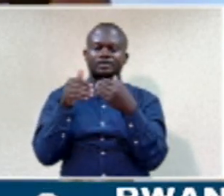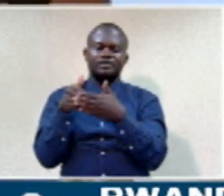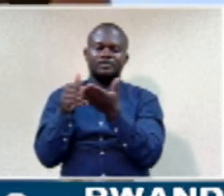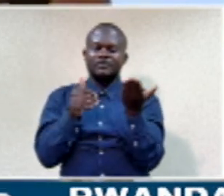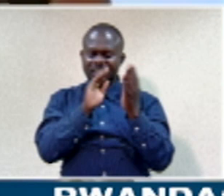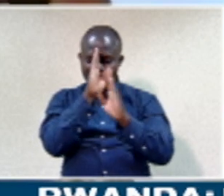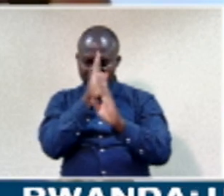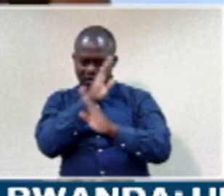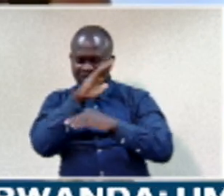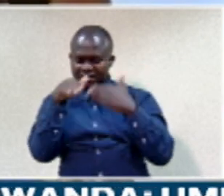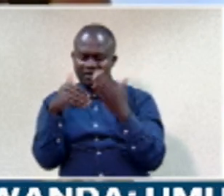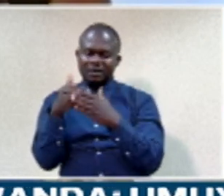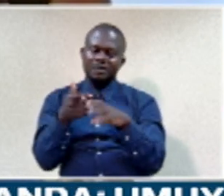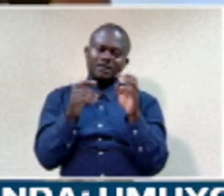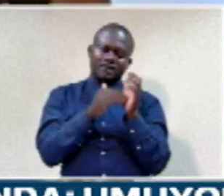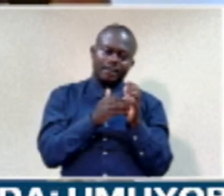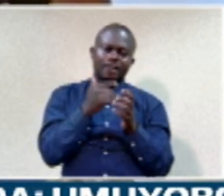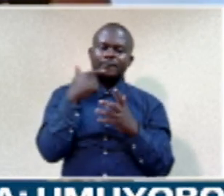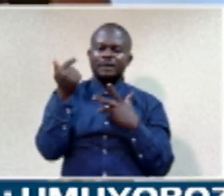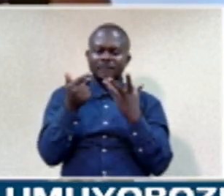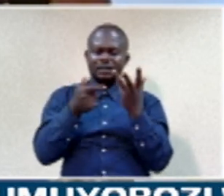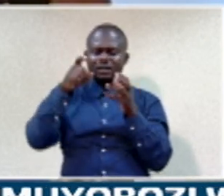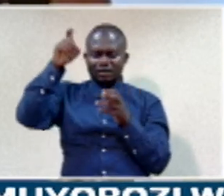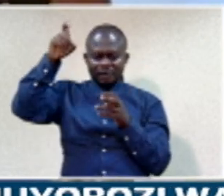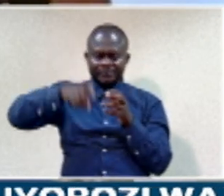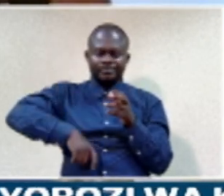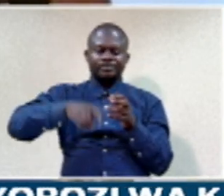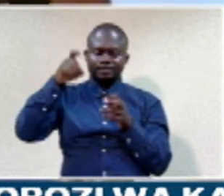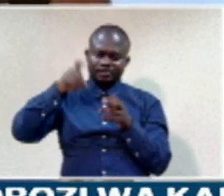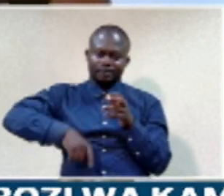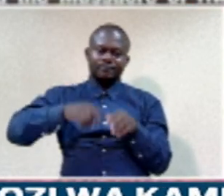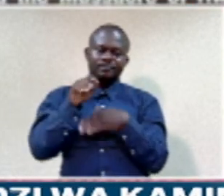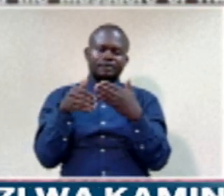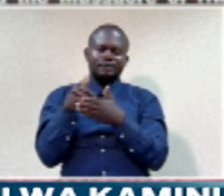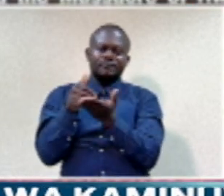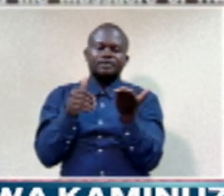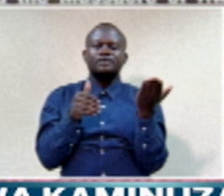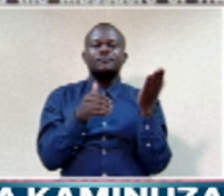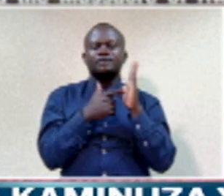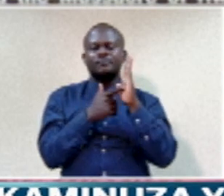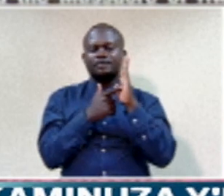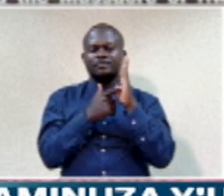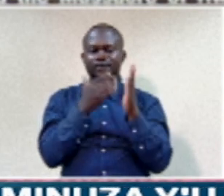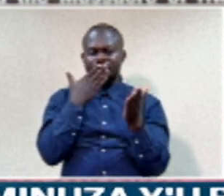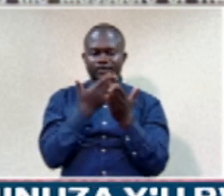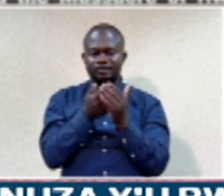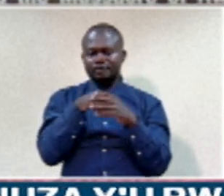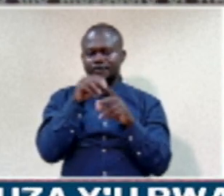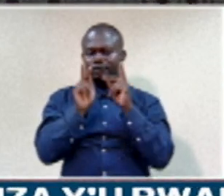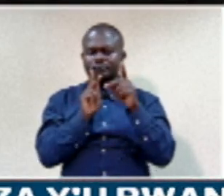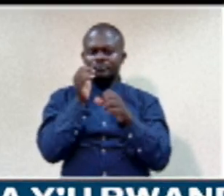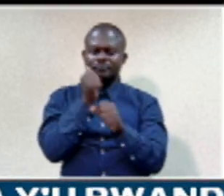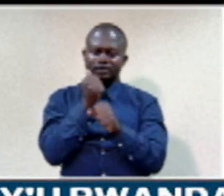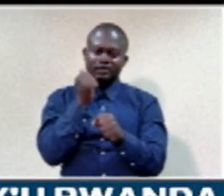baho bihishe bose, kandi bikaba n'ikintu kigomba cyakagombye cy'ikimenyetso cyiza ku bantu